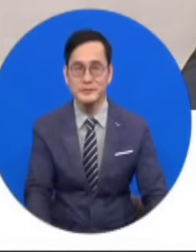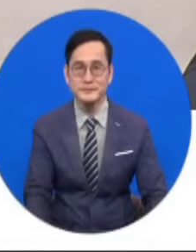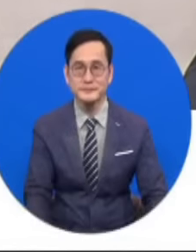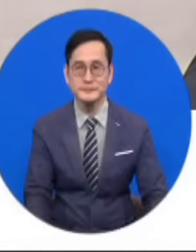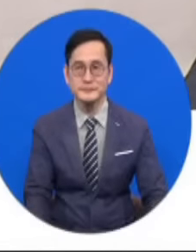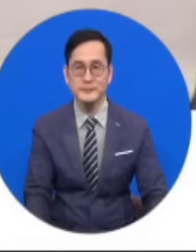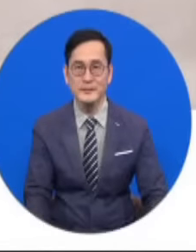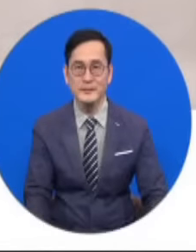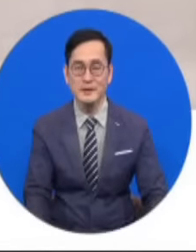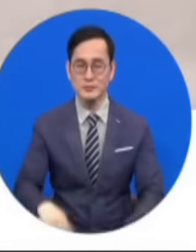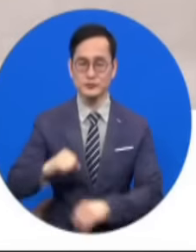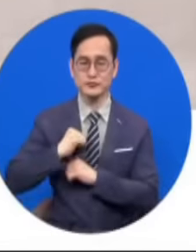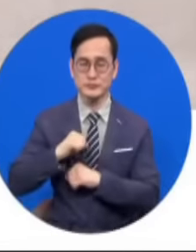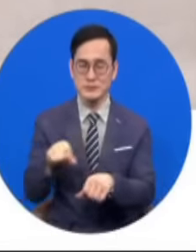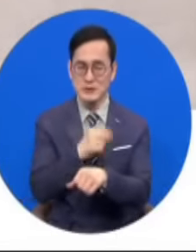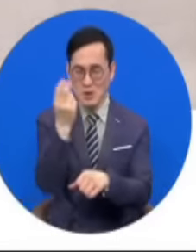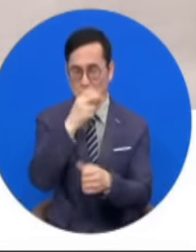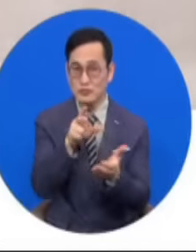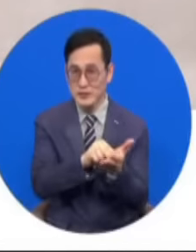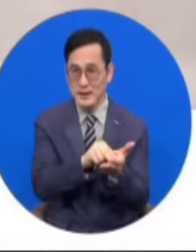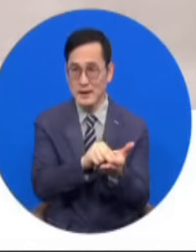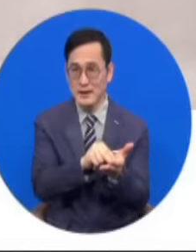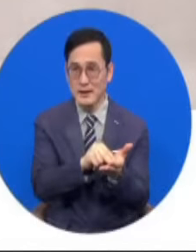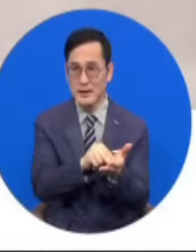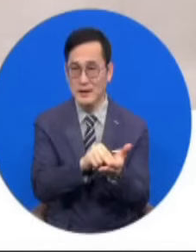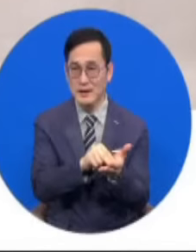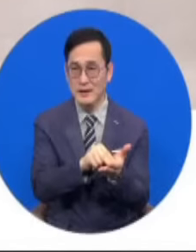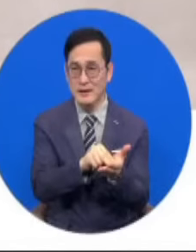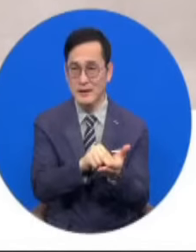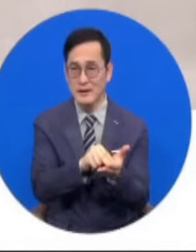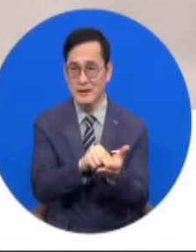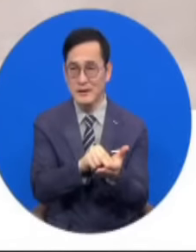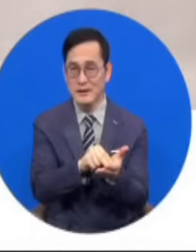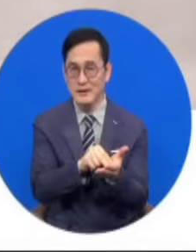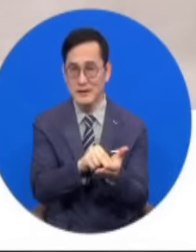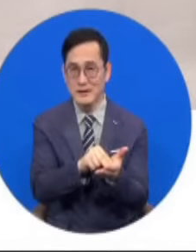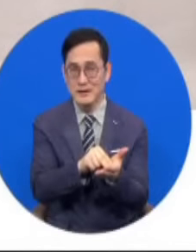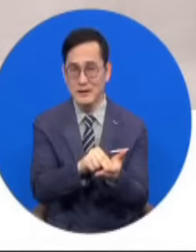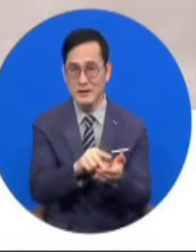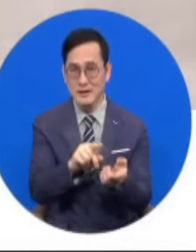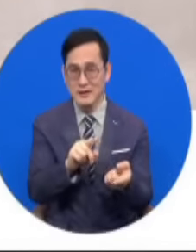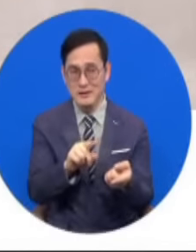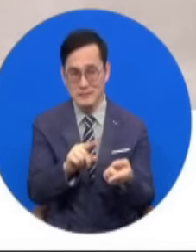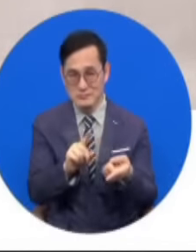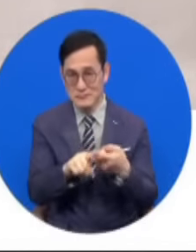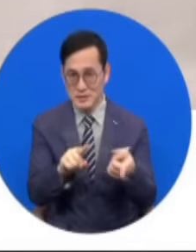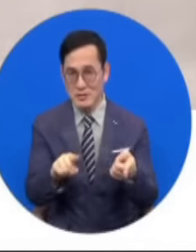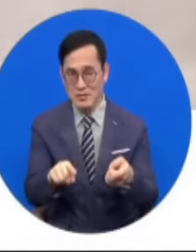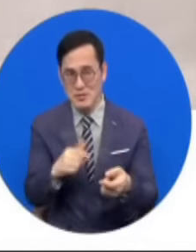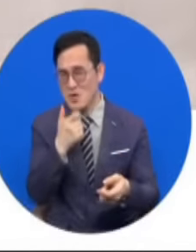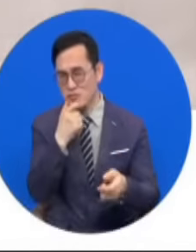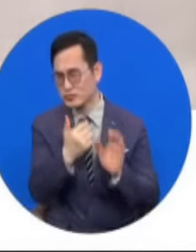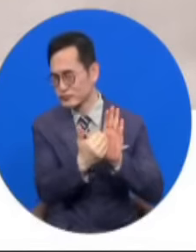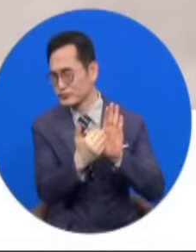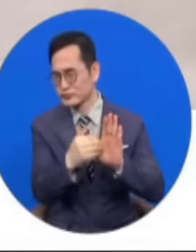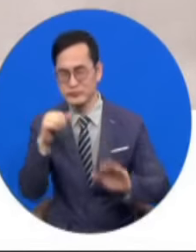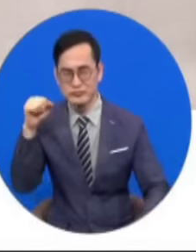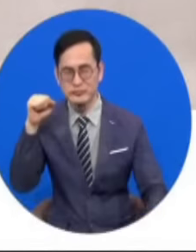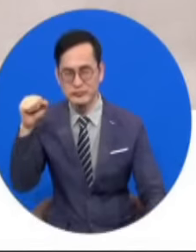특권과 관련해 가지고 거부권 행사하지 마세요라고 국민의 정말 많은 국민들이 원하고 있는 건데 이거를 굳이